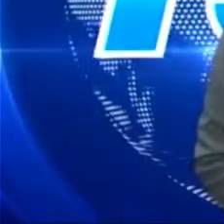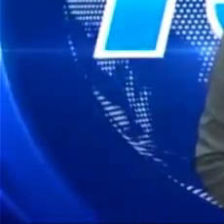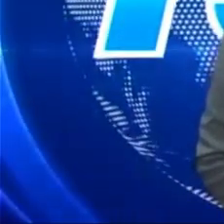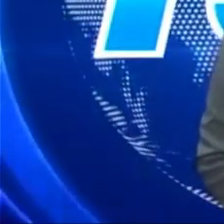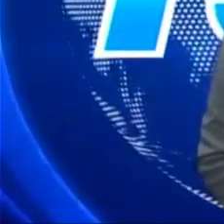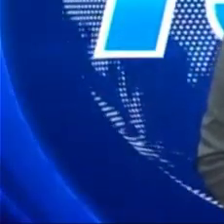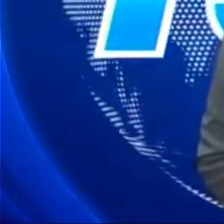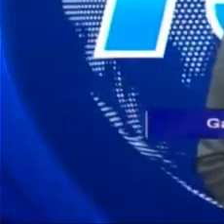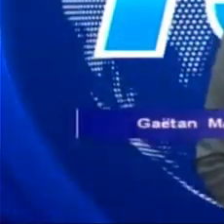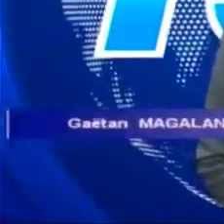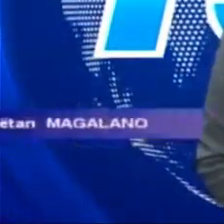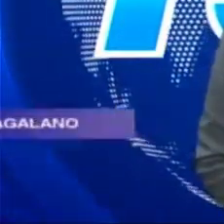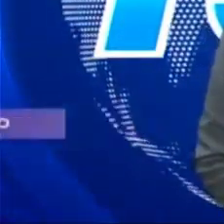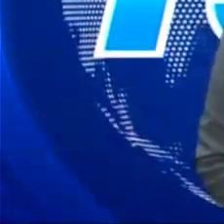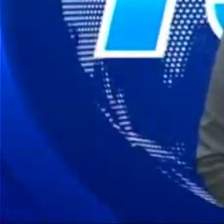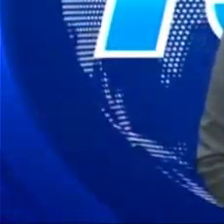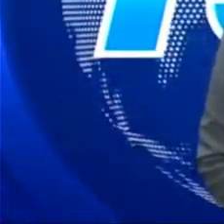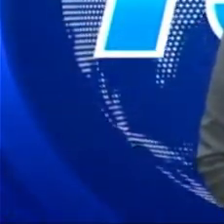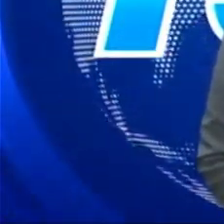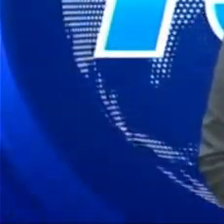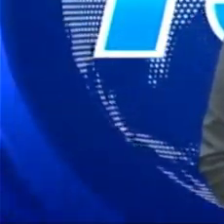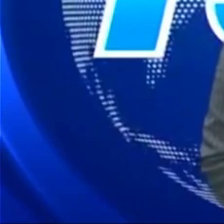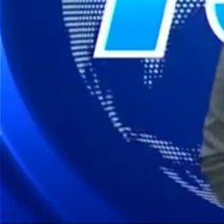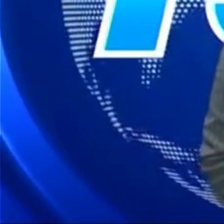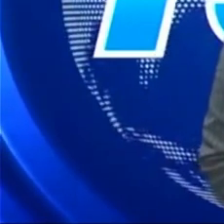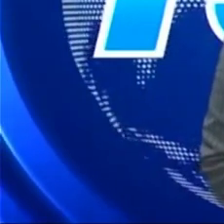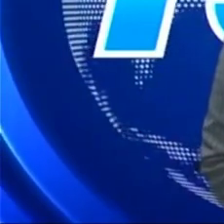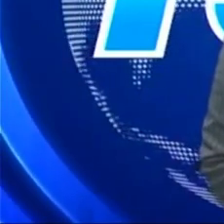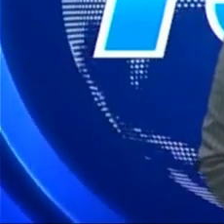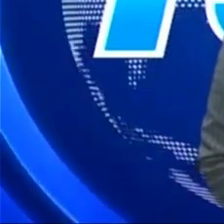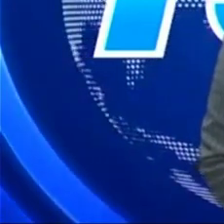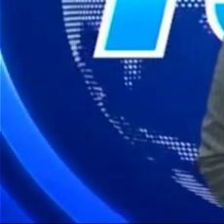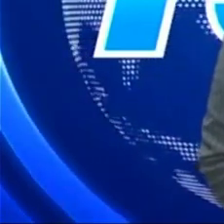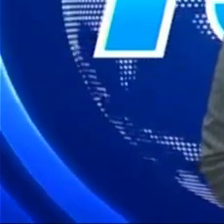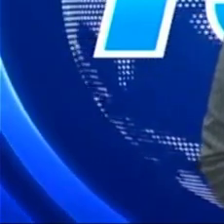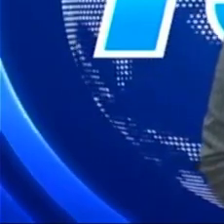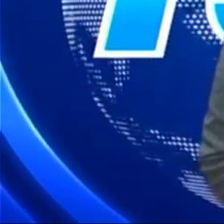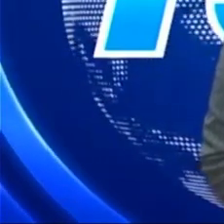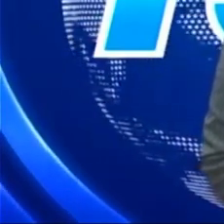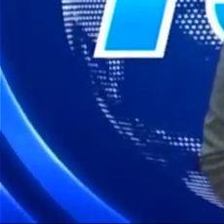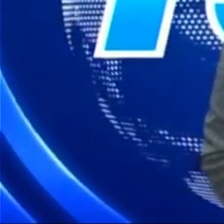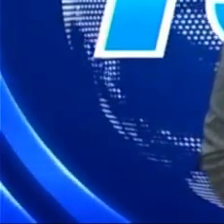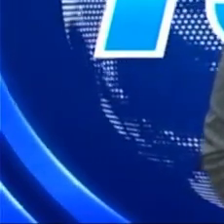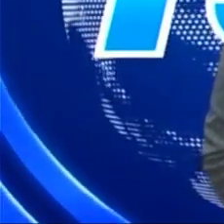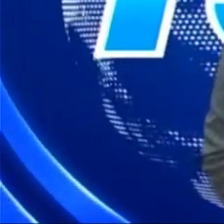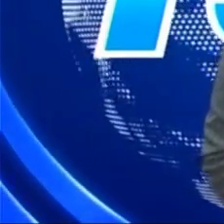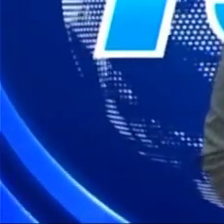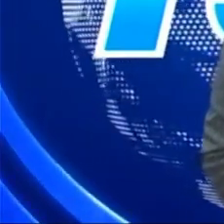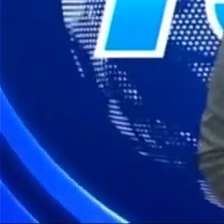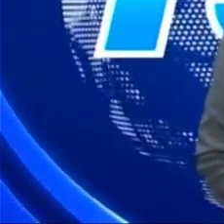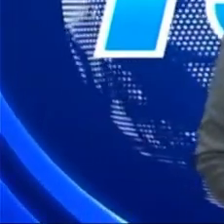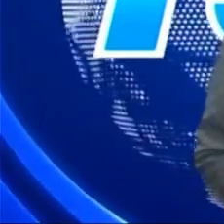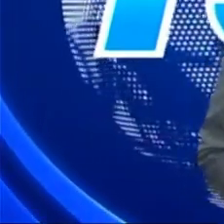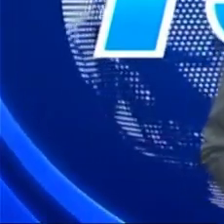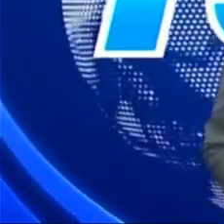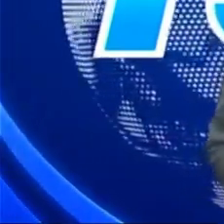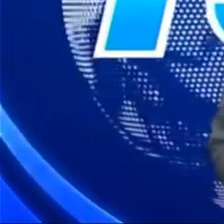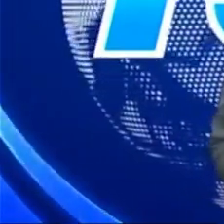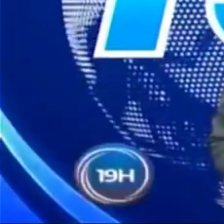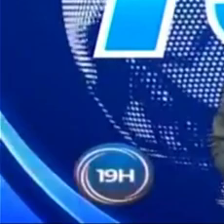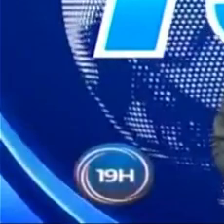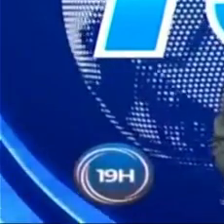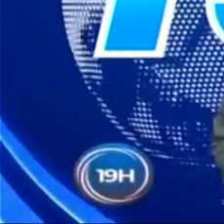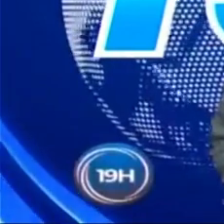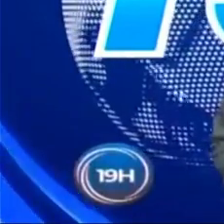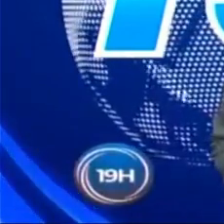armés et voleurs démasqués accusés d'avoir tué et imposé l'insécurité en Ituri ont été présentés à la